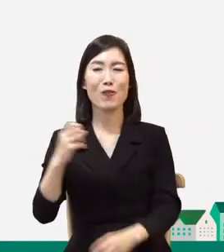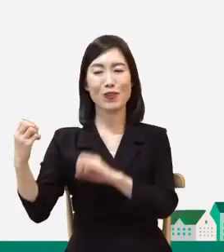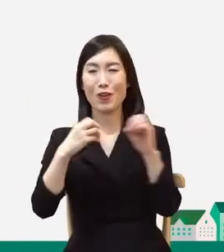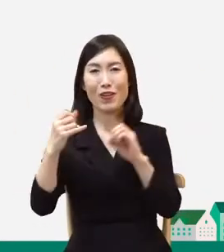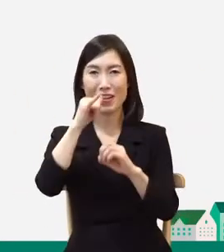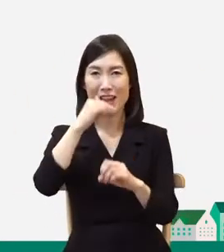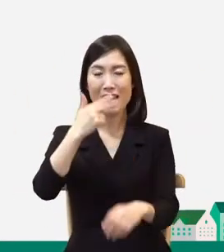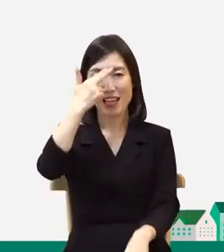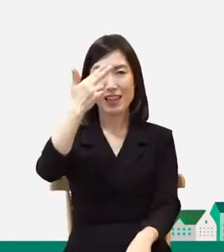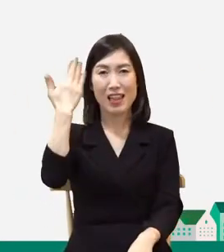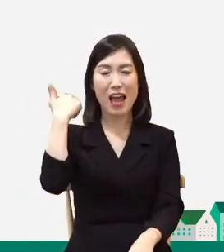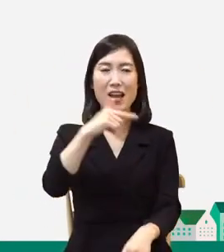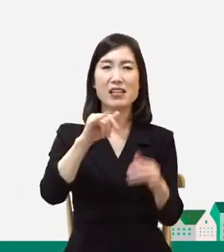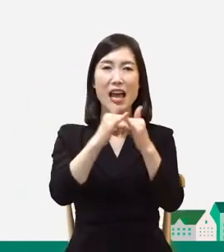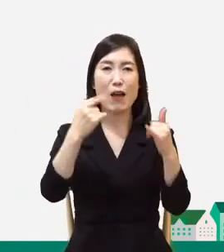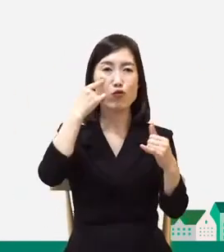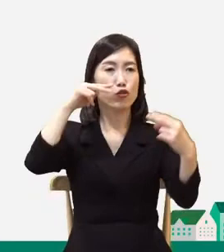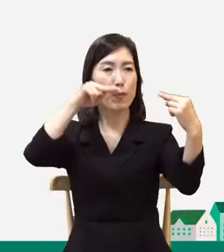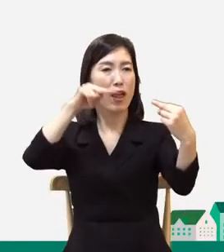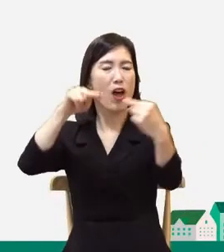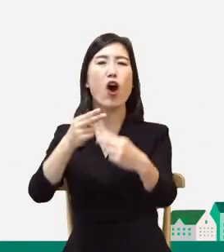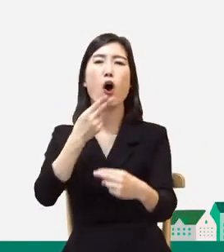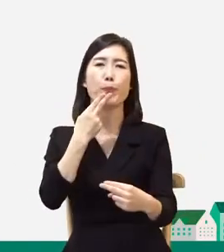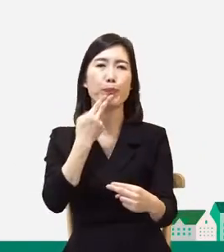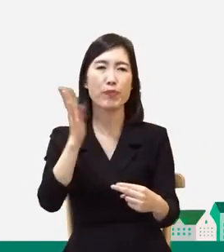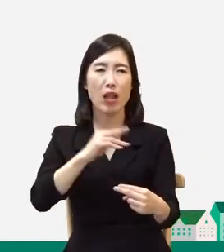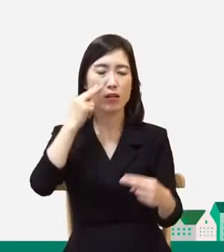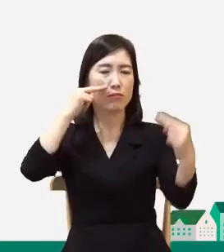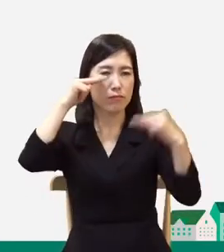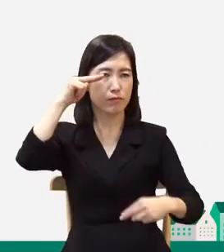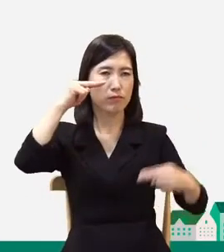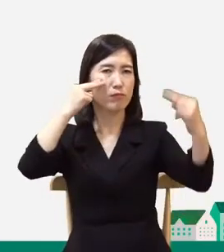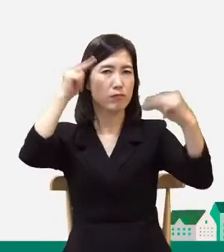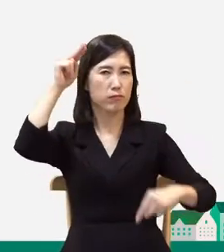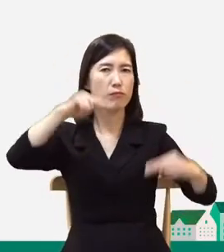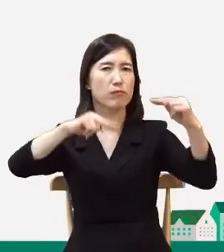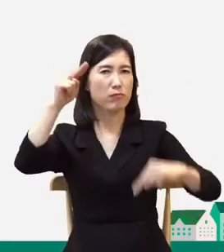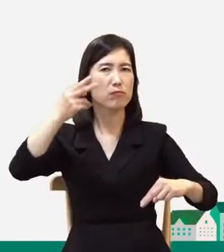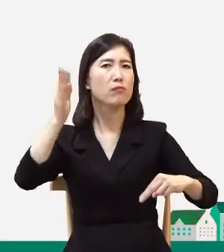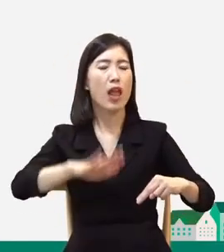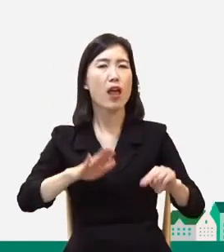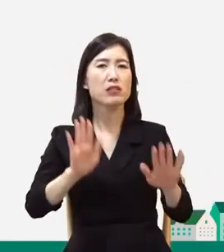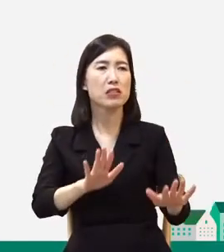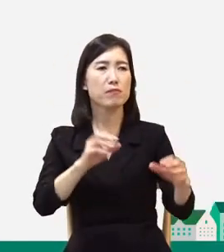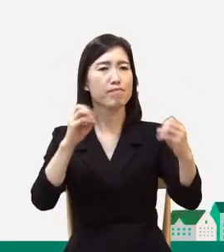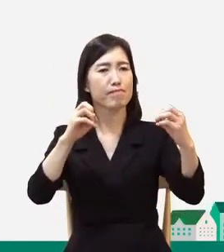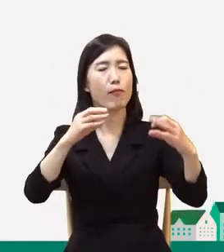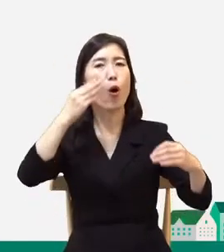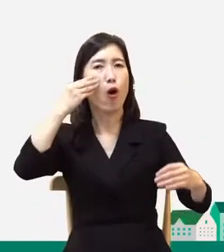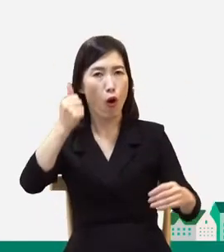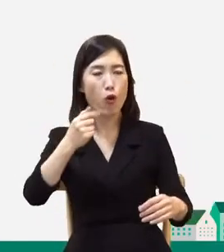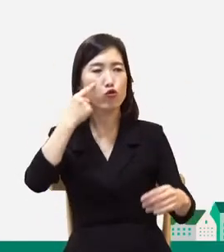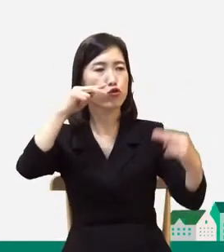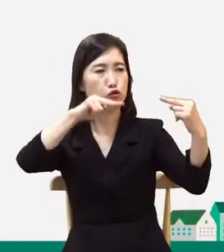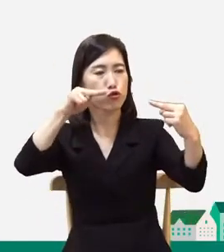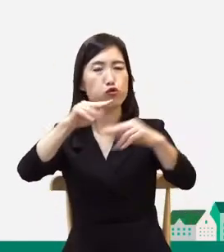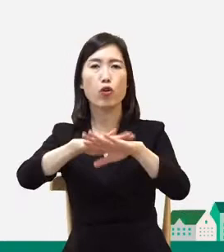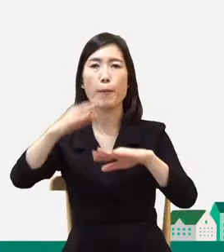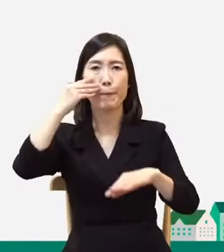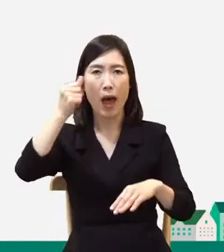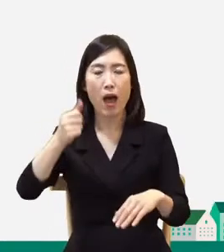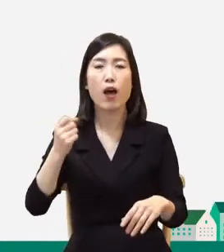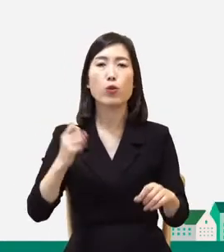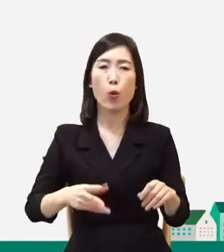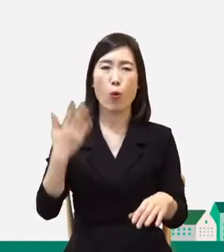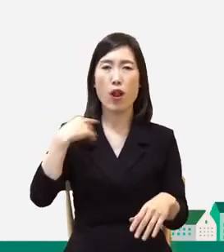눈을 맞추지 않았던 입주민들이 이제는 조금씩 눈을 맞추기 시작했고 단어만 구사하던 어떤 분들은 간단한 문장을 말하게